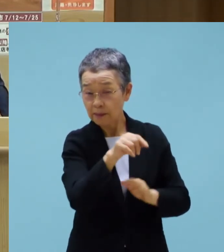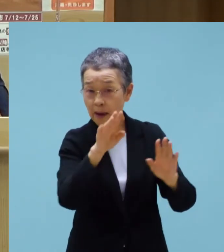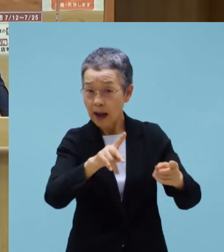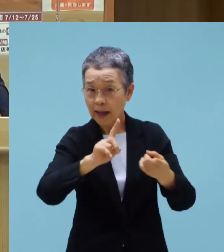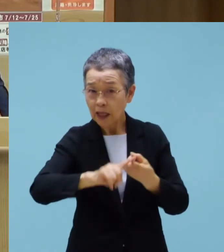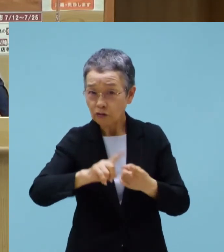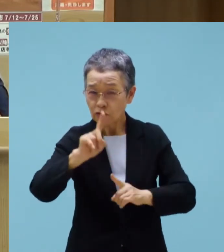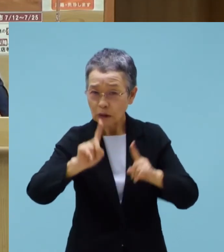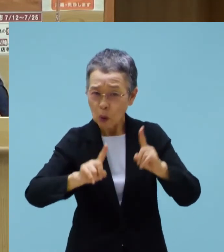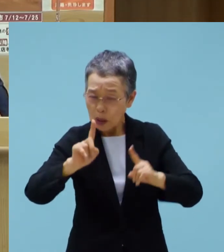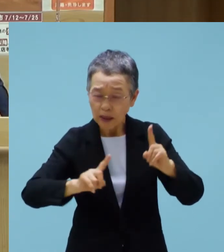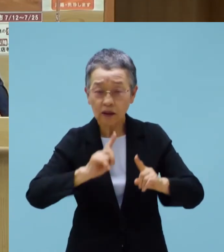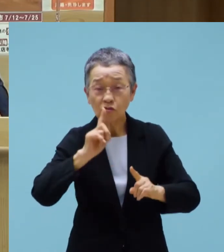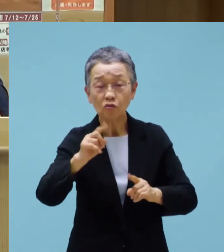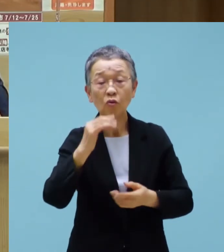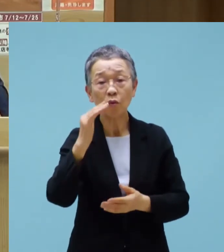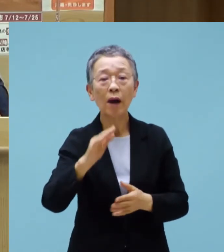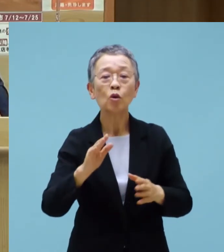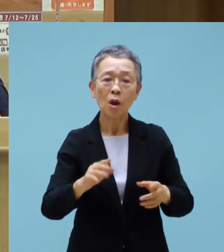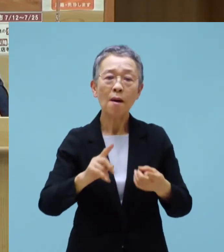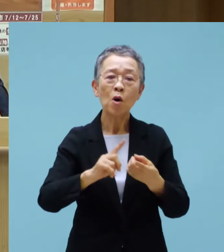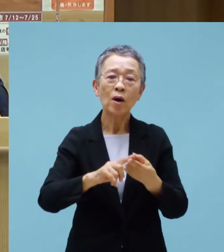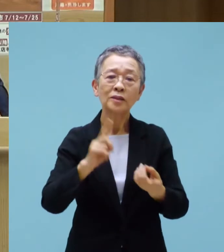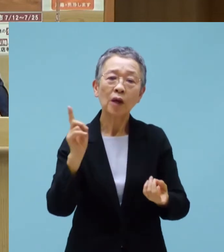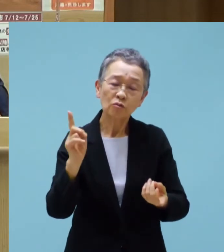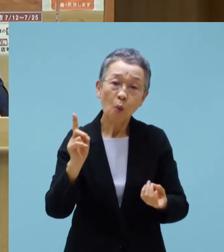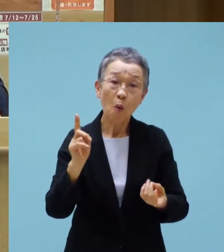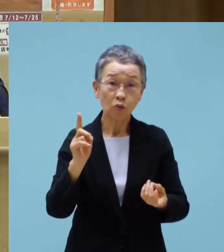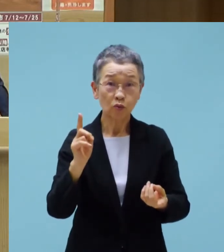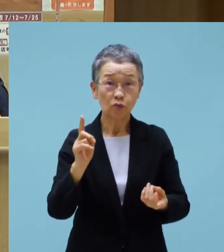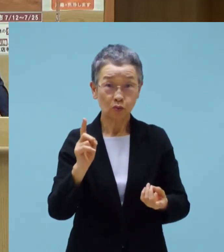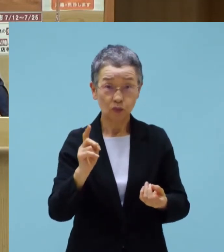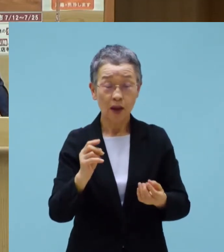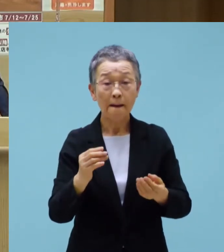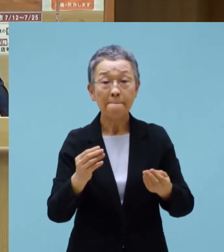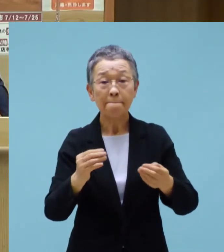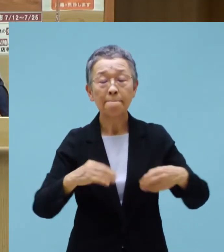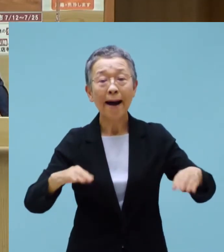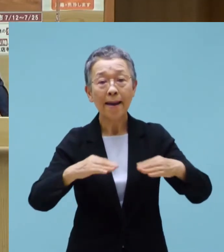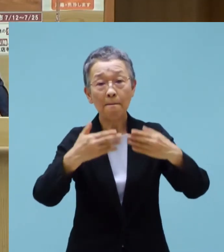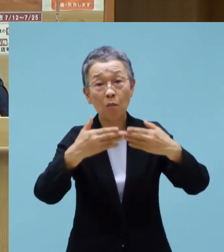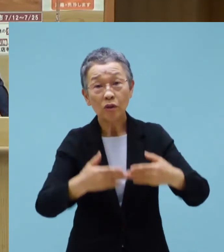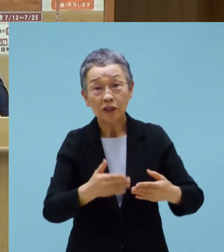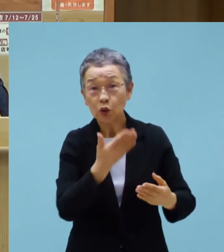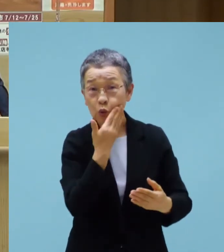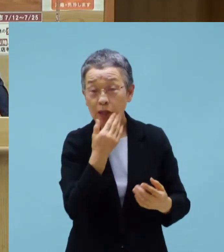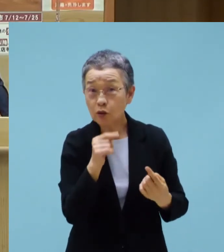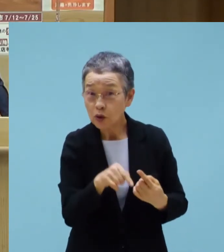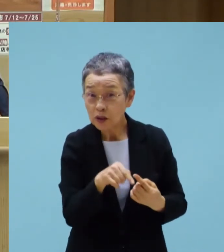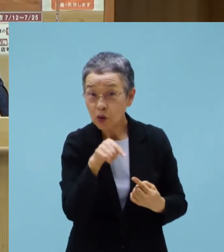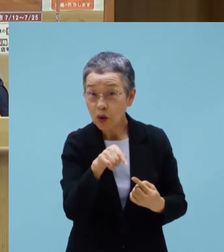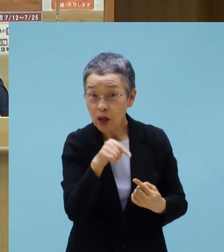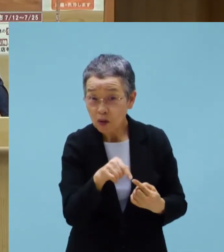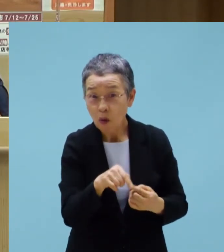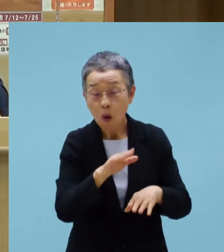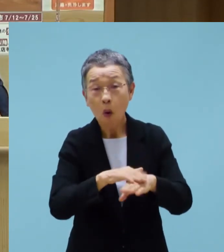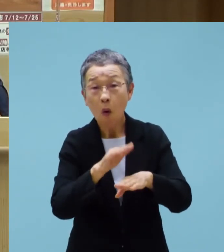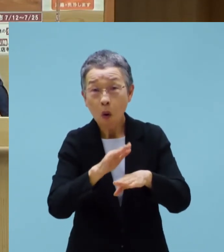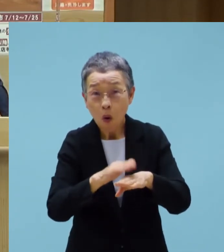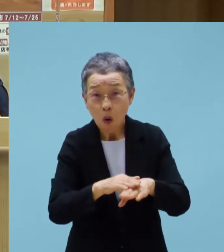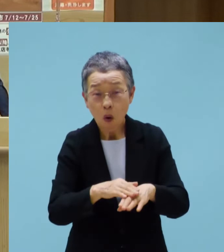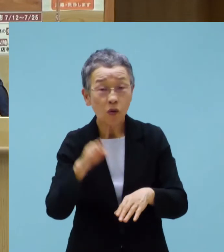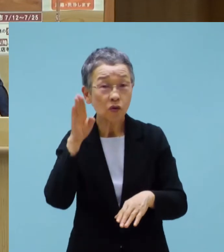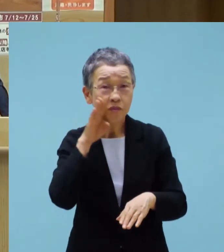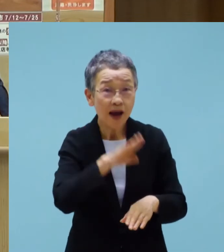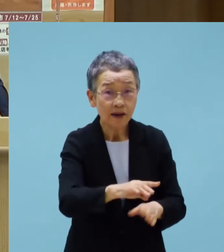ば、それはちょっと違うと思ってます。まん延防止等重点措置、この、対策を機動的に講じた中で、なんとか